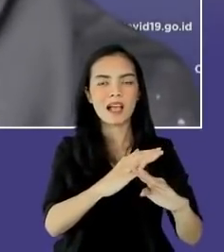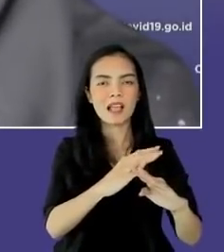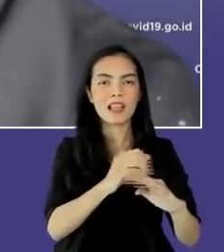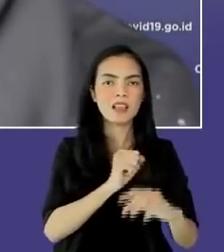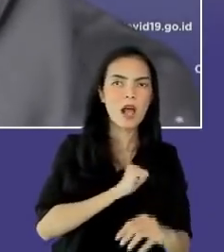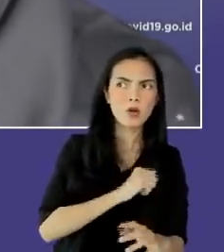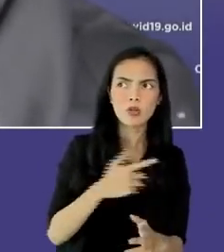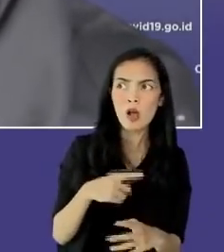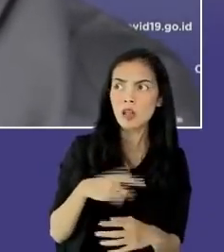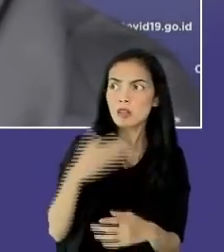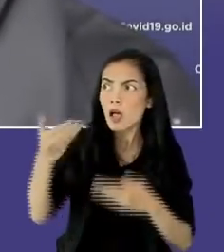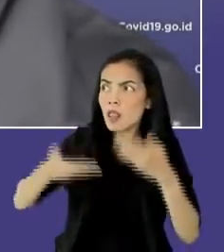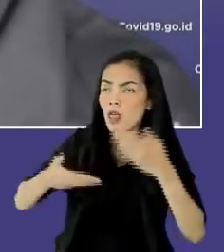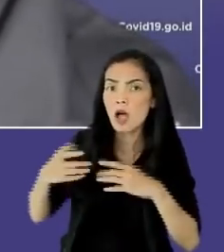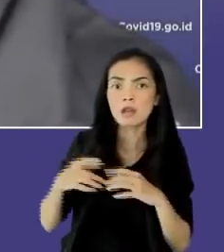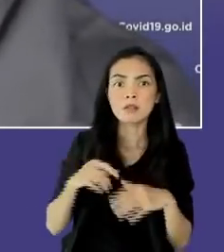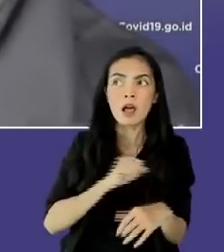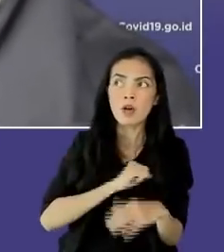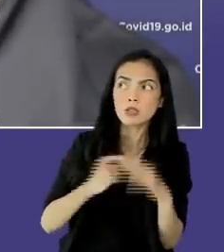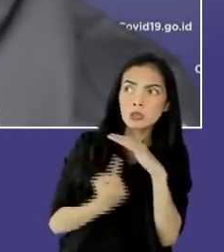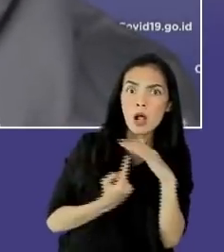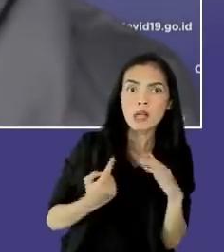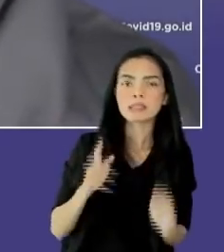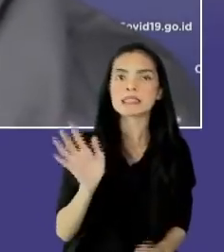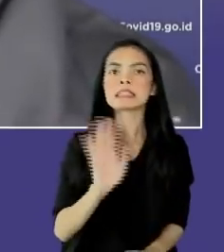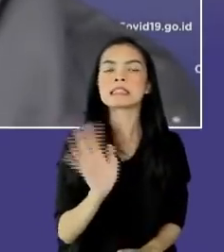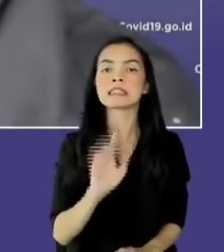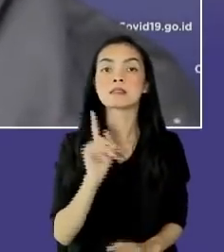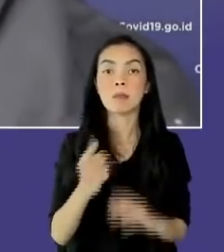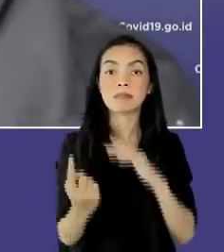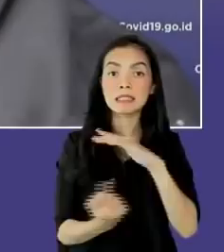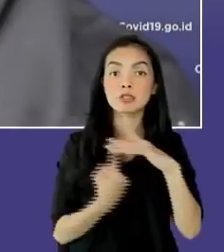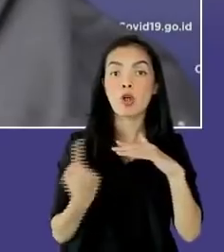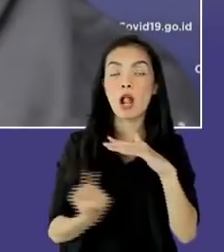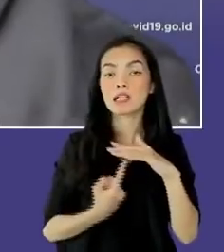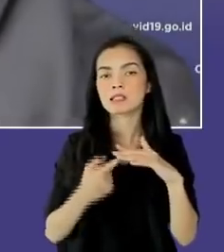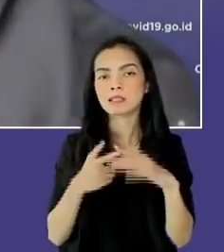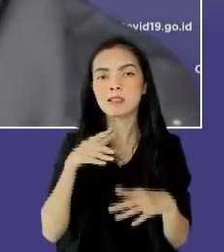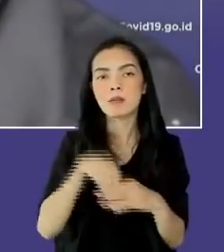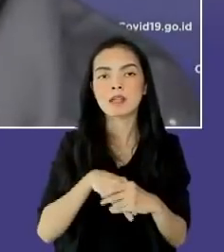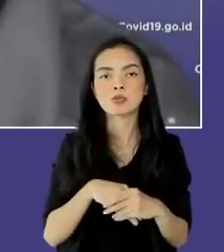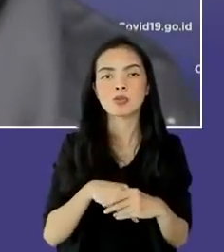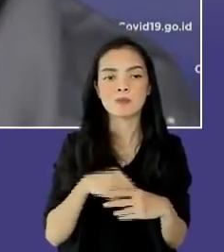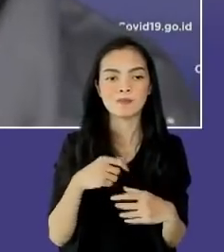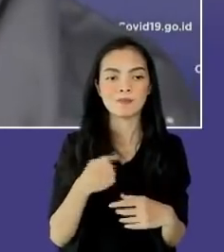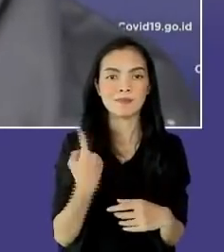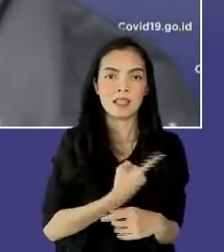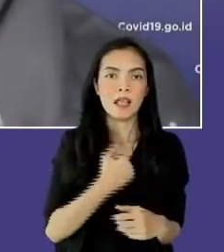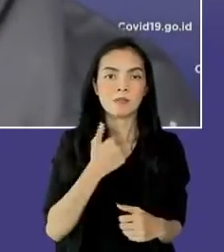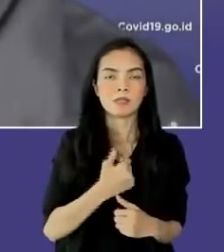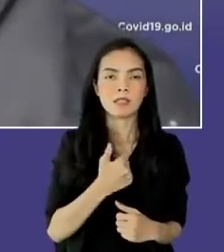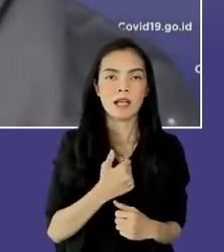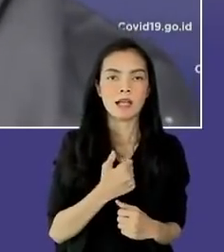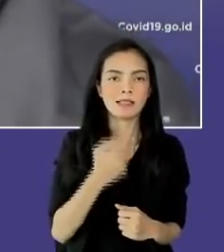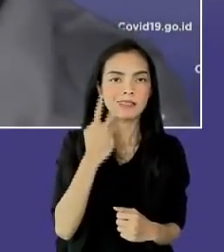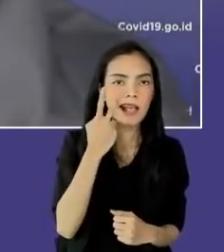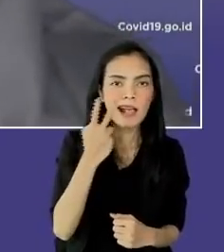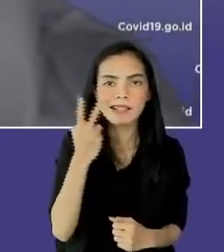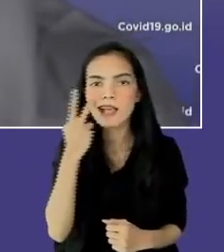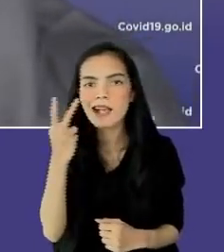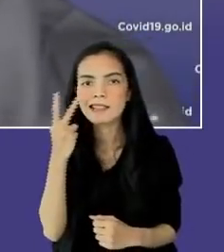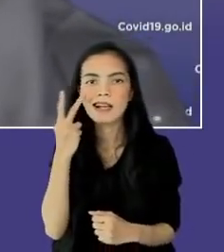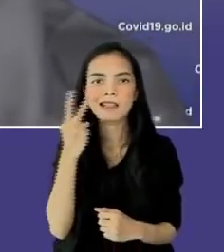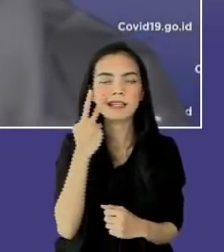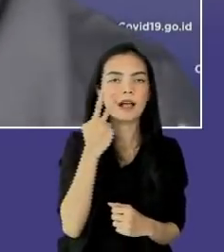di tracing atau takut melakukan isolasi mandiri. Karena isolasi mandiri justru adalah bagian dari upaya kita untuk sama-sama saling